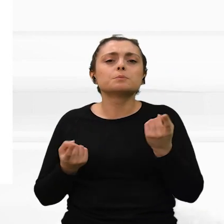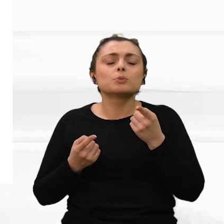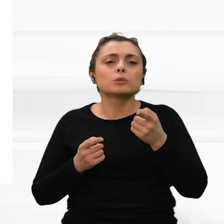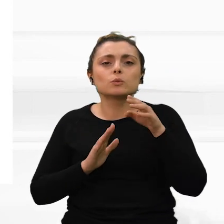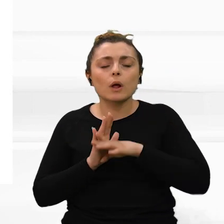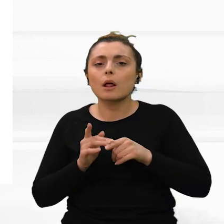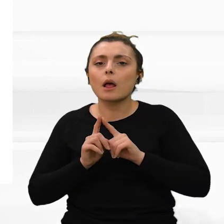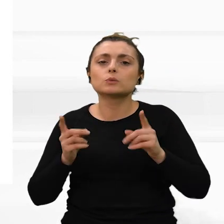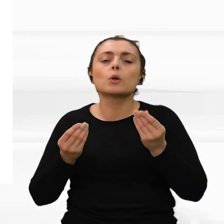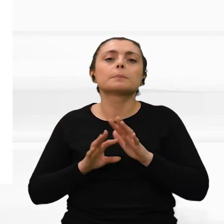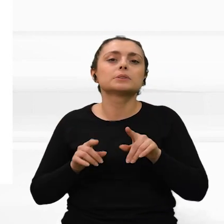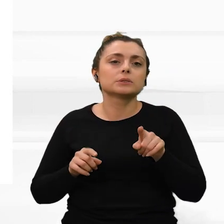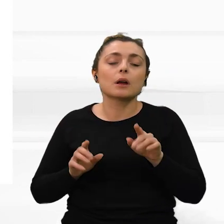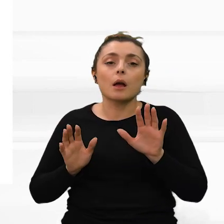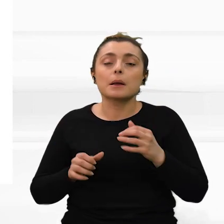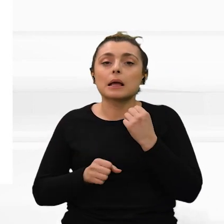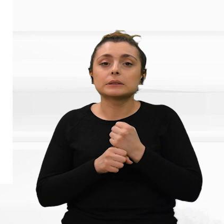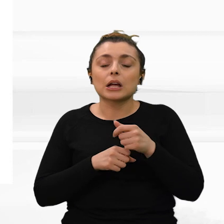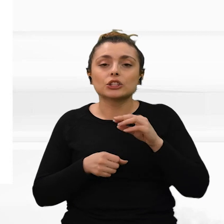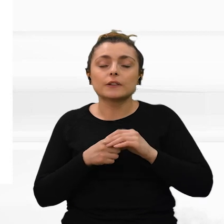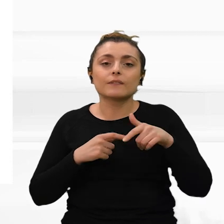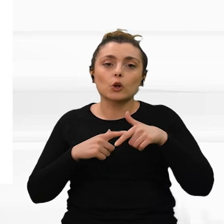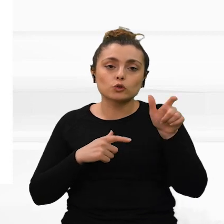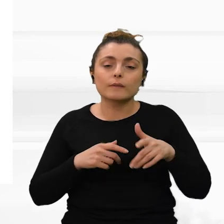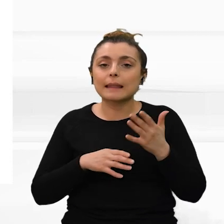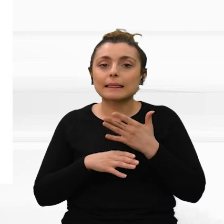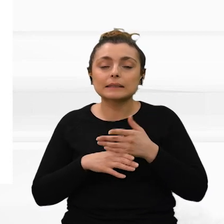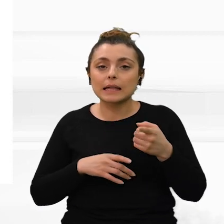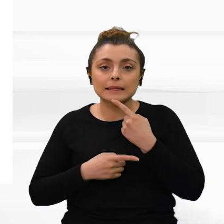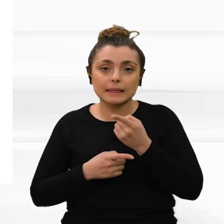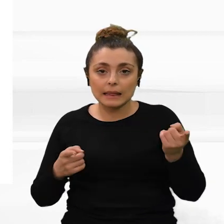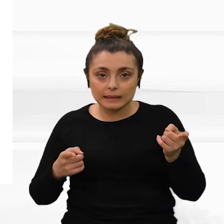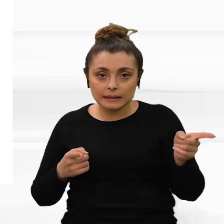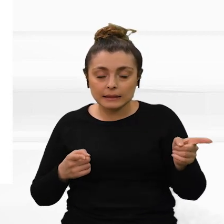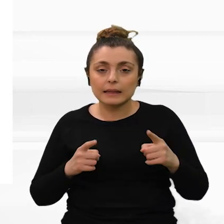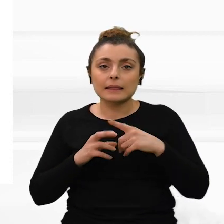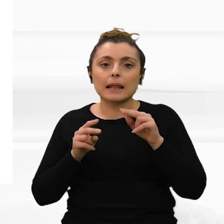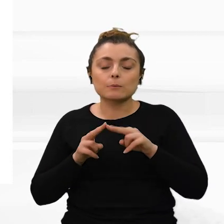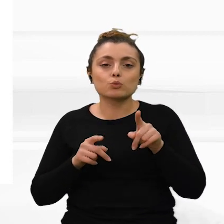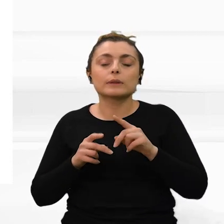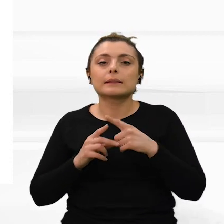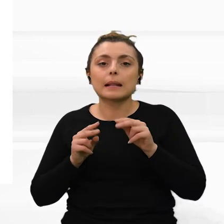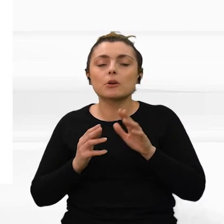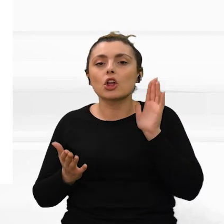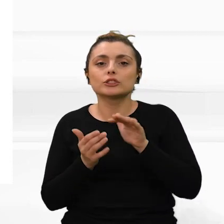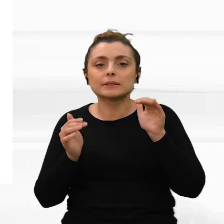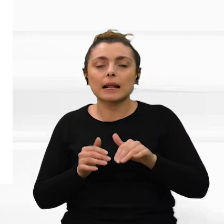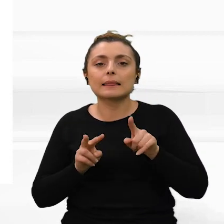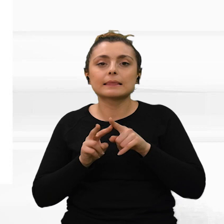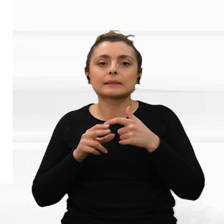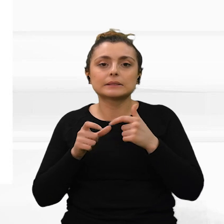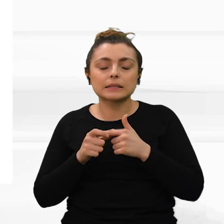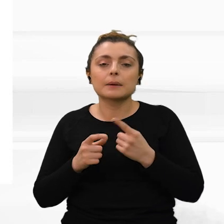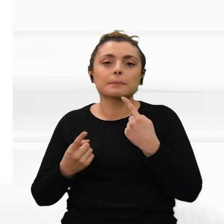şey bu ilkelere aykırı olamaz Ancak Gazali için filozofların Nedensellik dedik bu terimleri mi bu terimlere karşılık